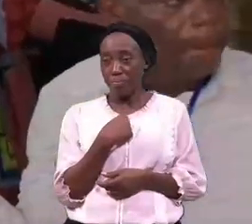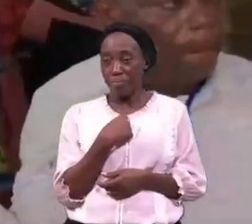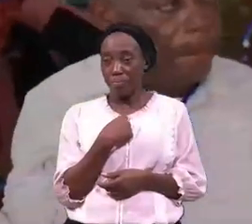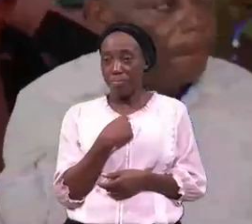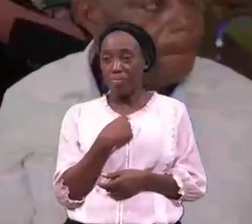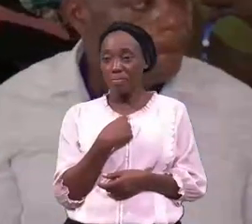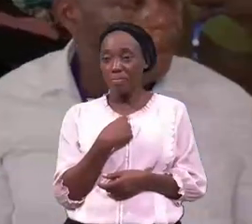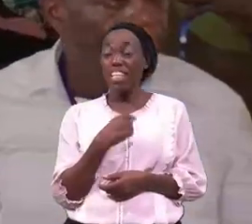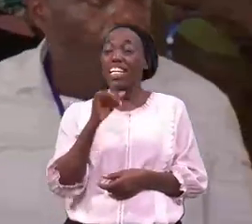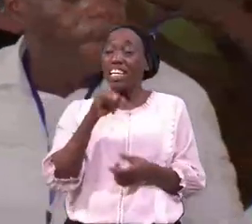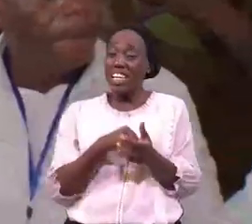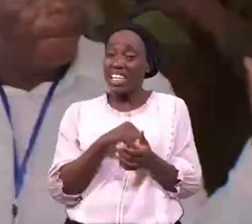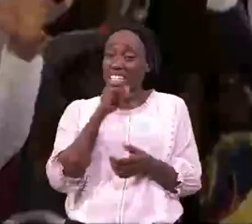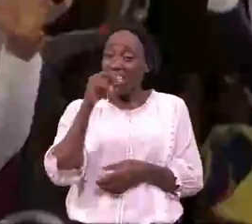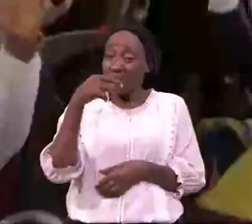c'est moi.